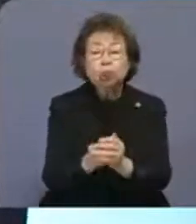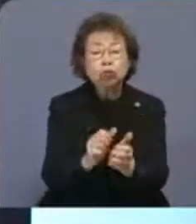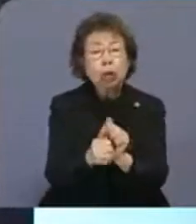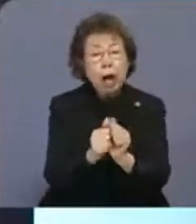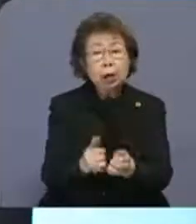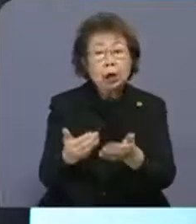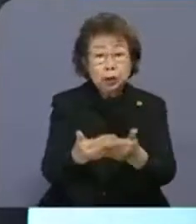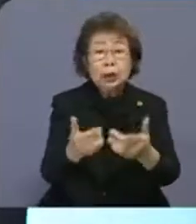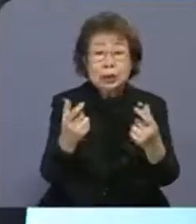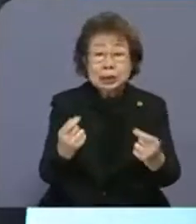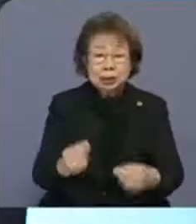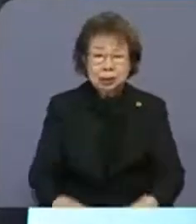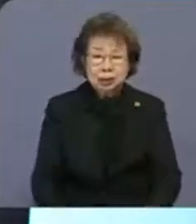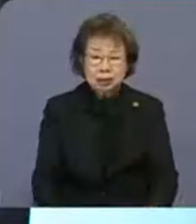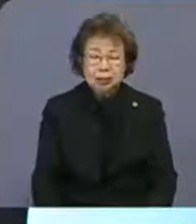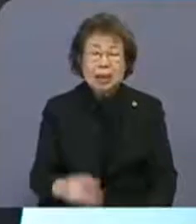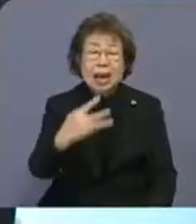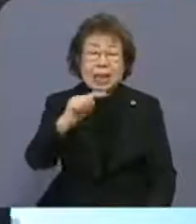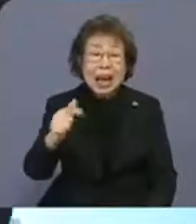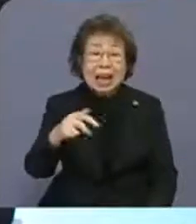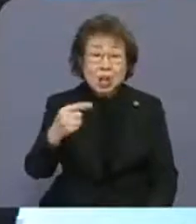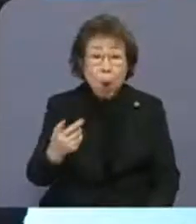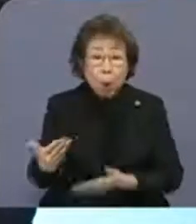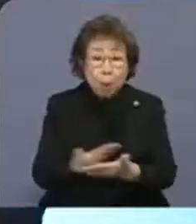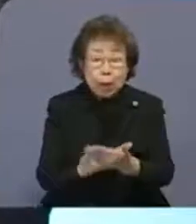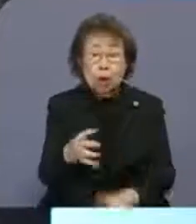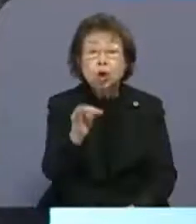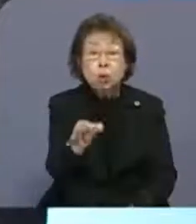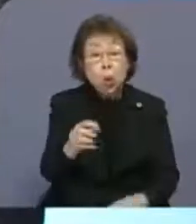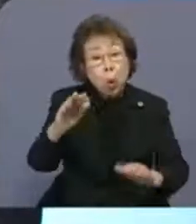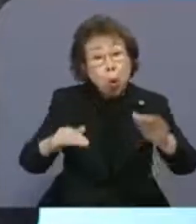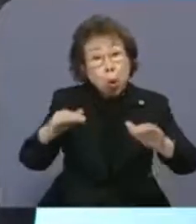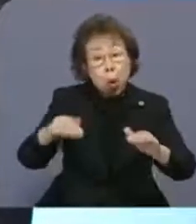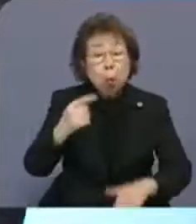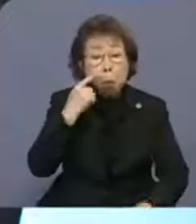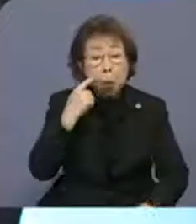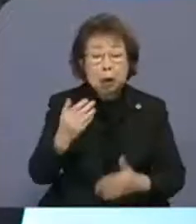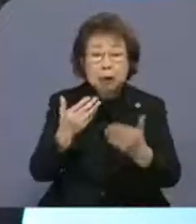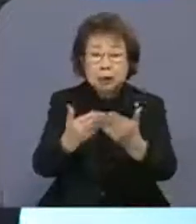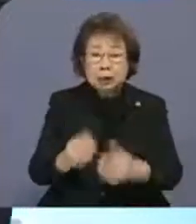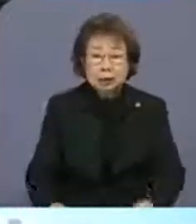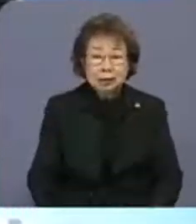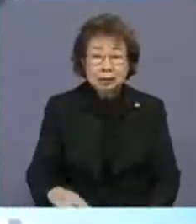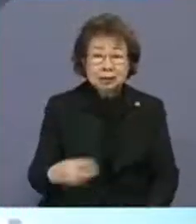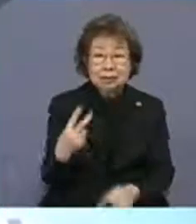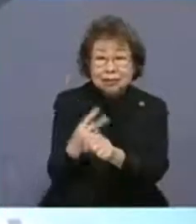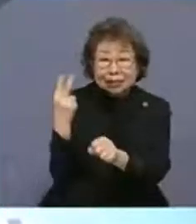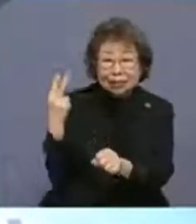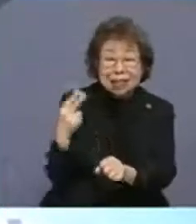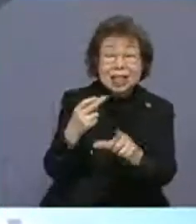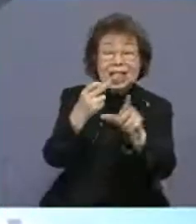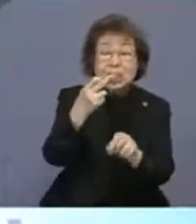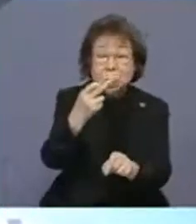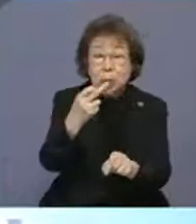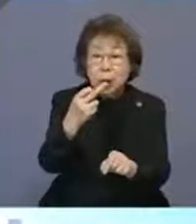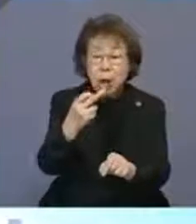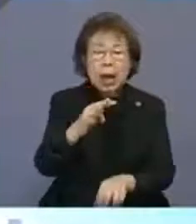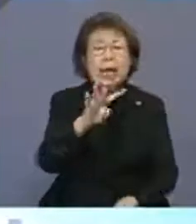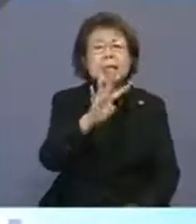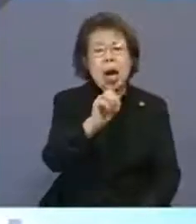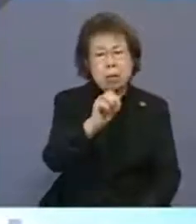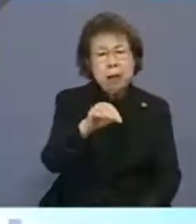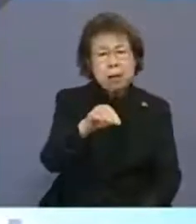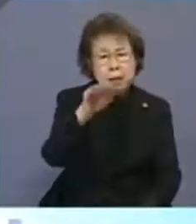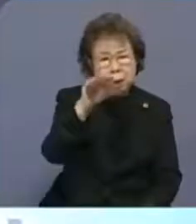구조였습니다 이 탄소배출권 가격 추이를 볼까요 2019년 12월에 이 4만 원을